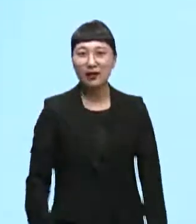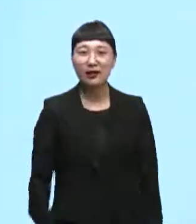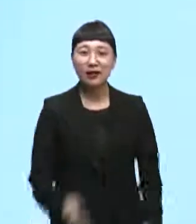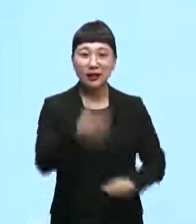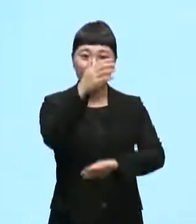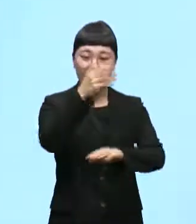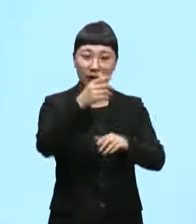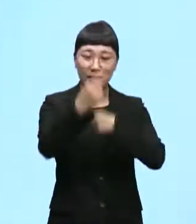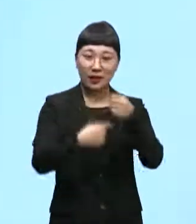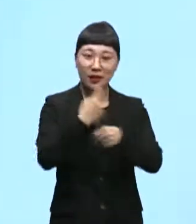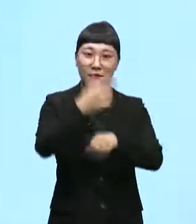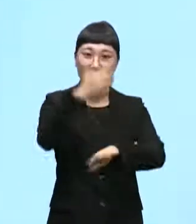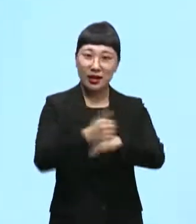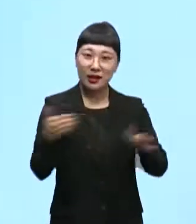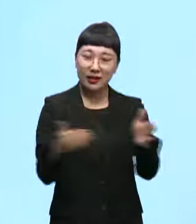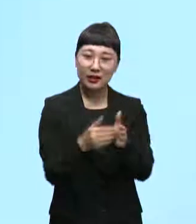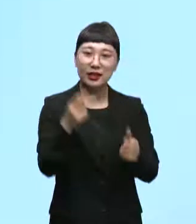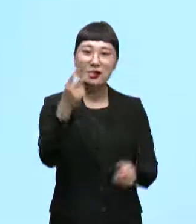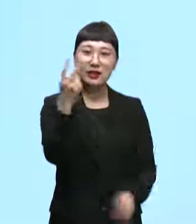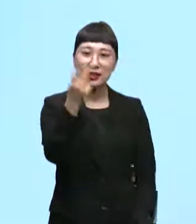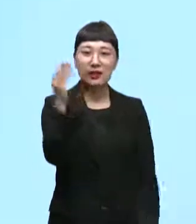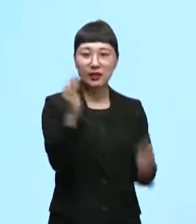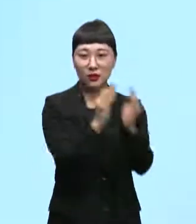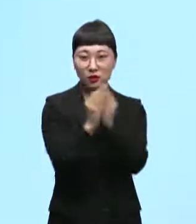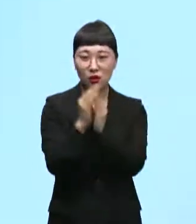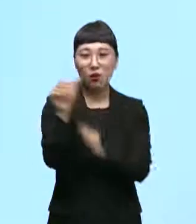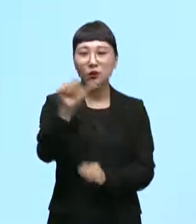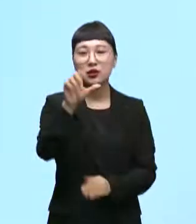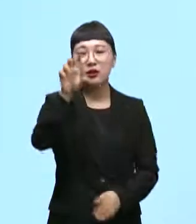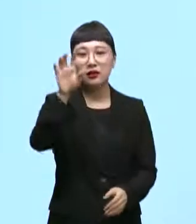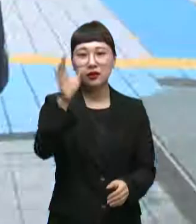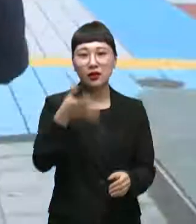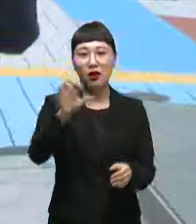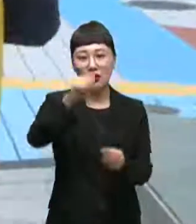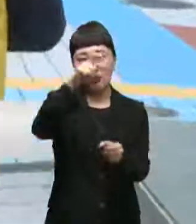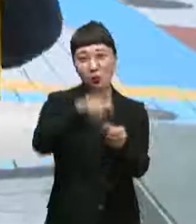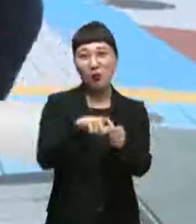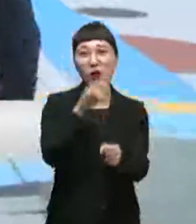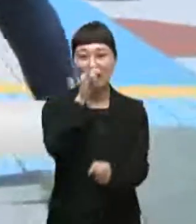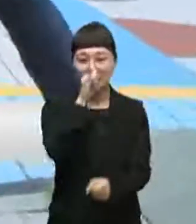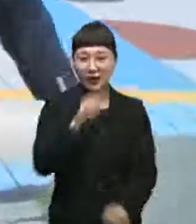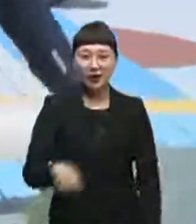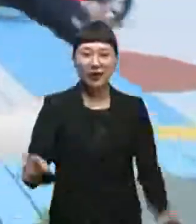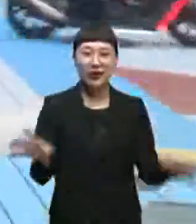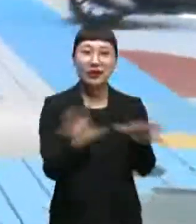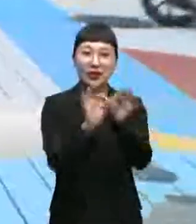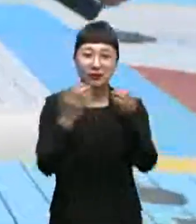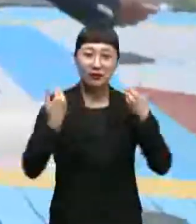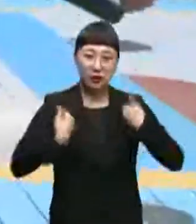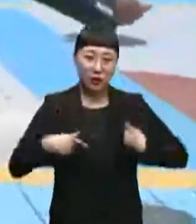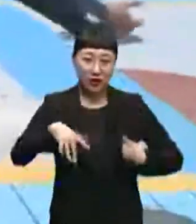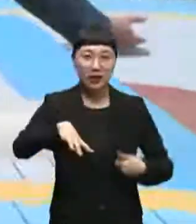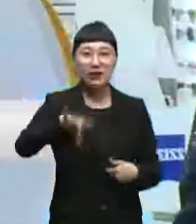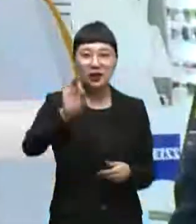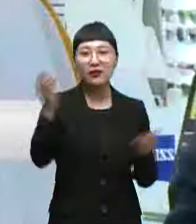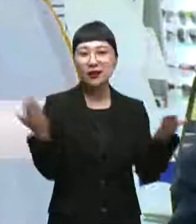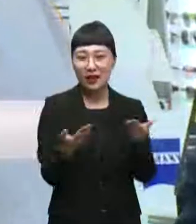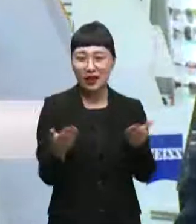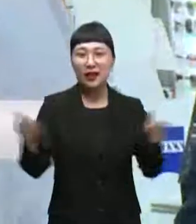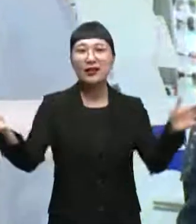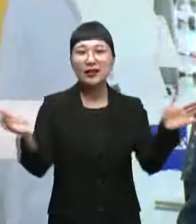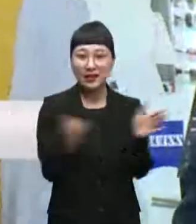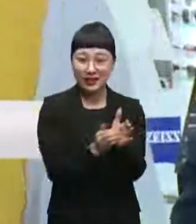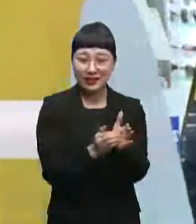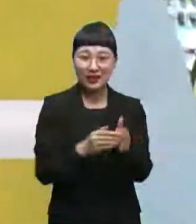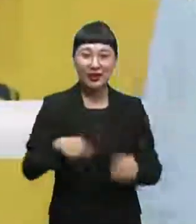연말까지 결제액 2조 5천억 원을 목표로 하고 있습니다. 이음조끼 대장정 첫 번째 일정을 마무리한 박남춘